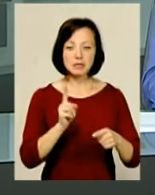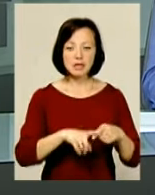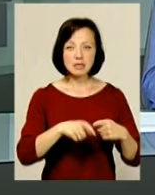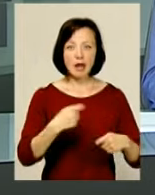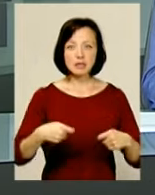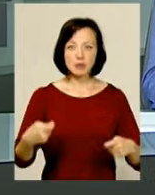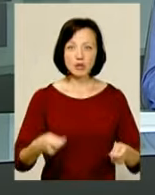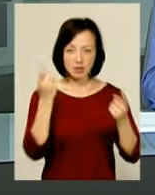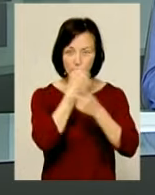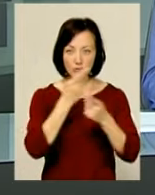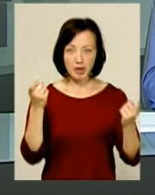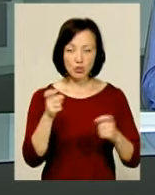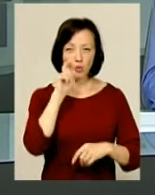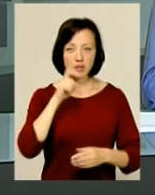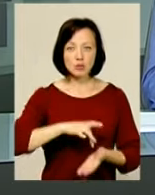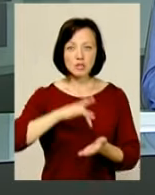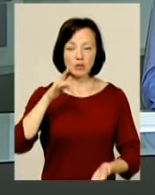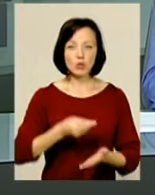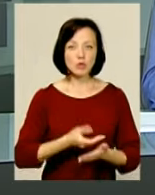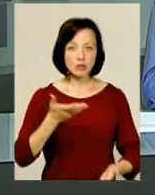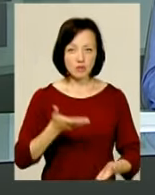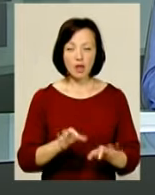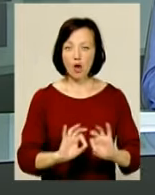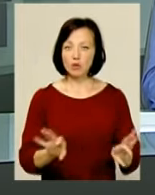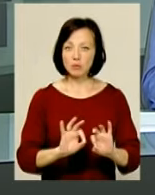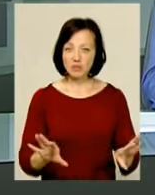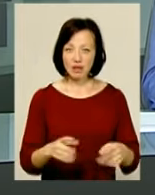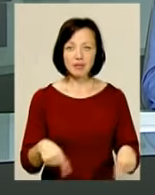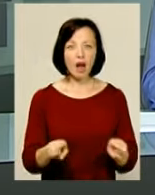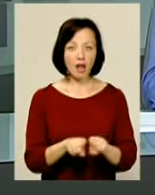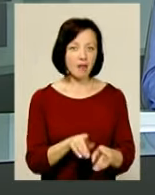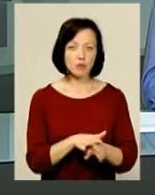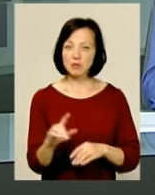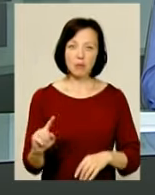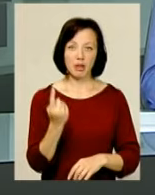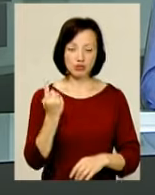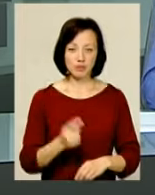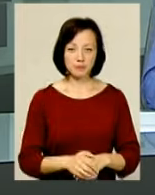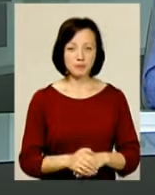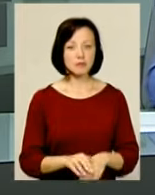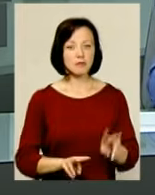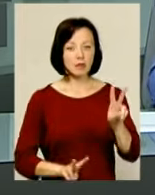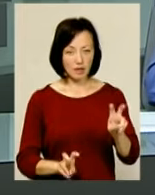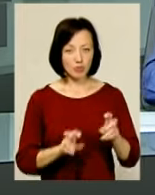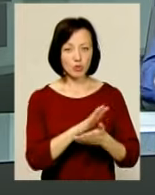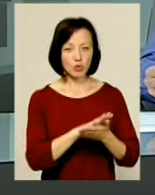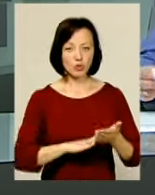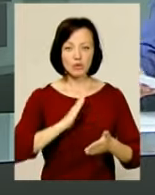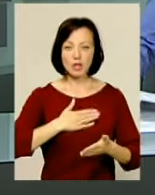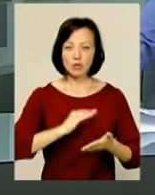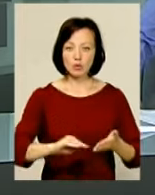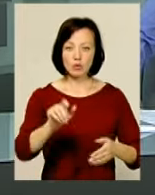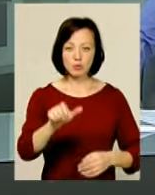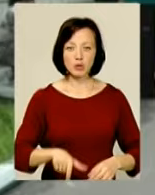інформації із Українського центру оцінювання. І розповідають, таке відбулося вперше. Тему продовжує Світлана Золота.